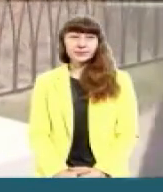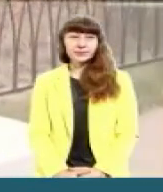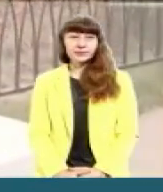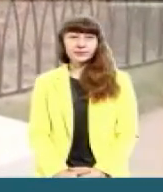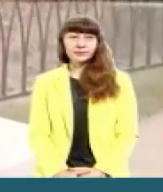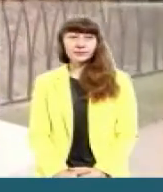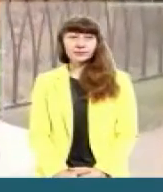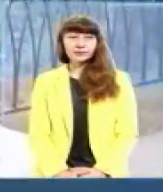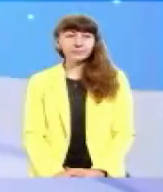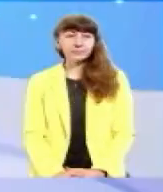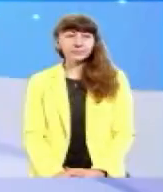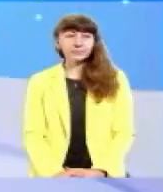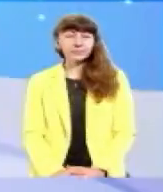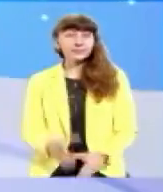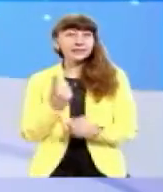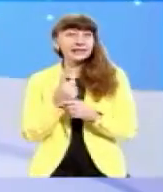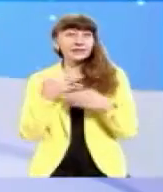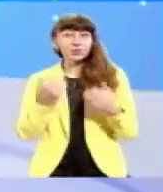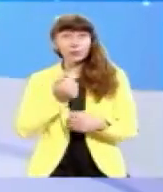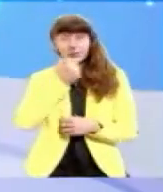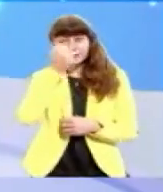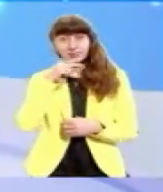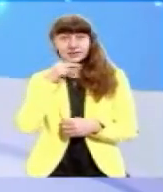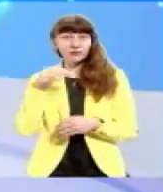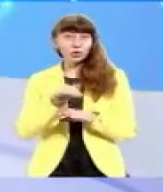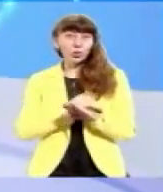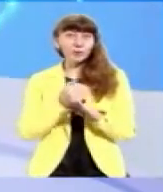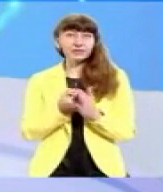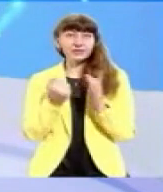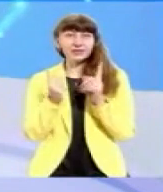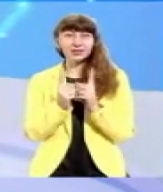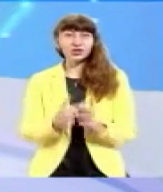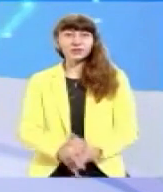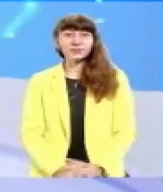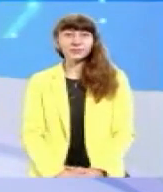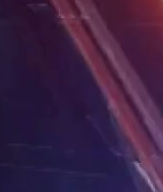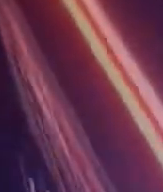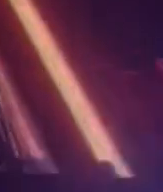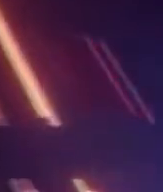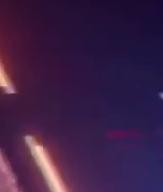телеканал «Кустанай». К этому часу у меня все. Увидимся в следующем выпуске новостей.